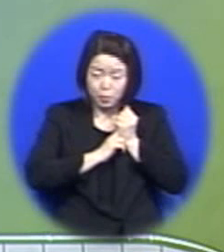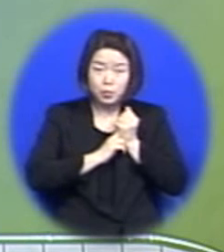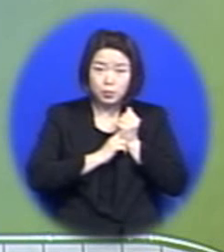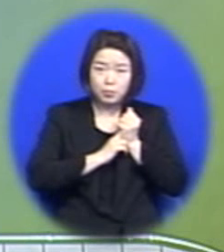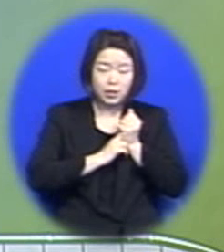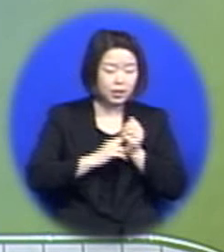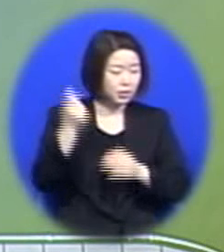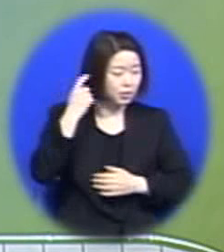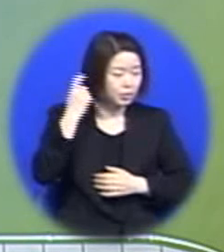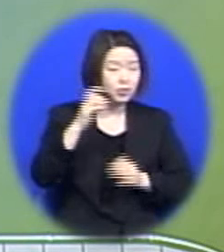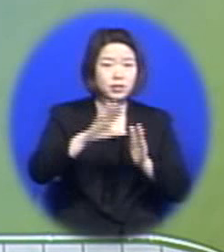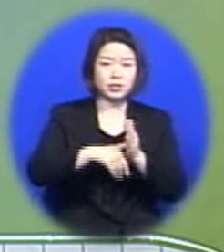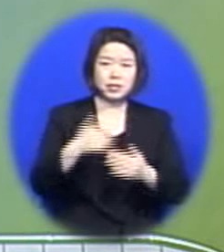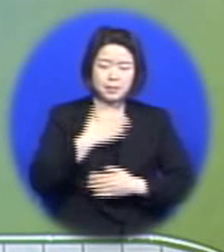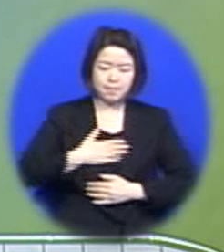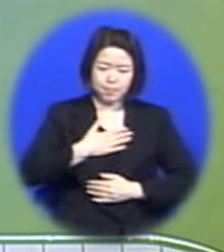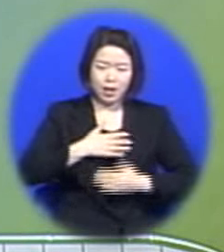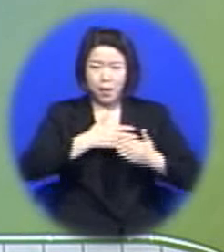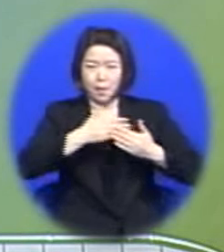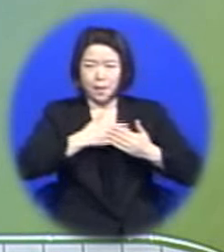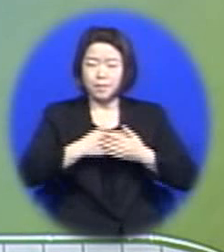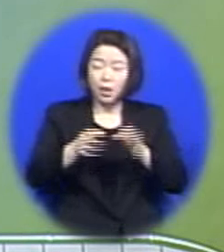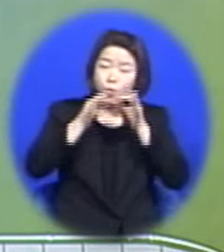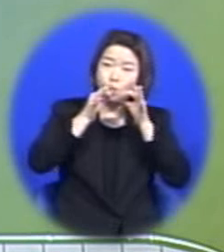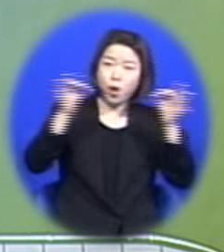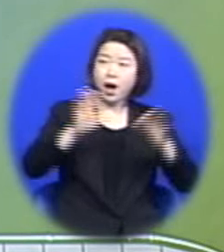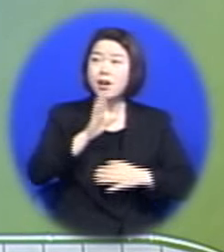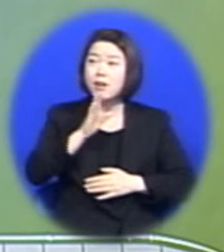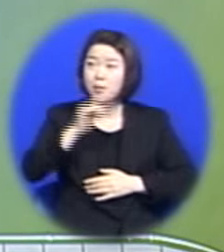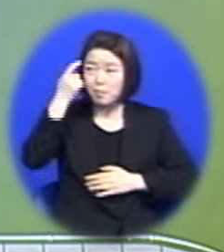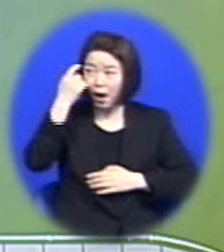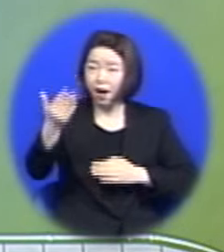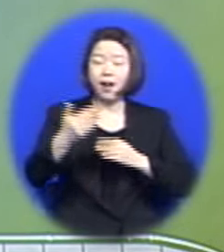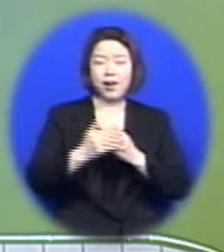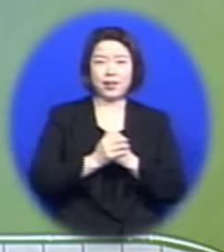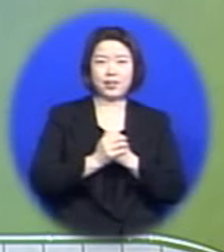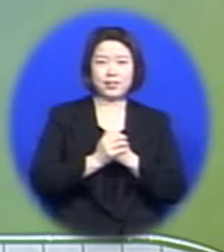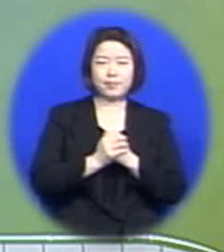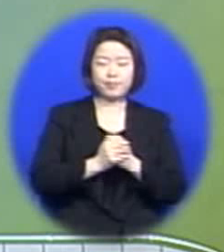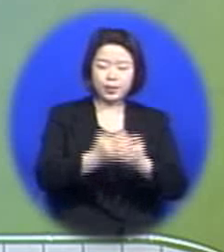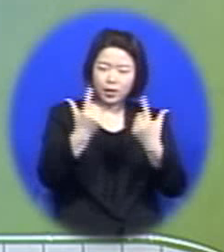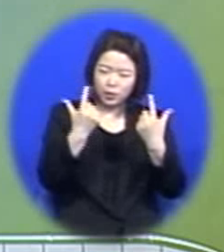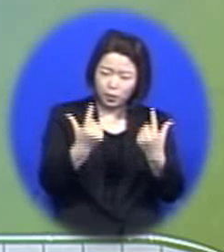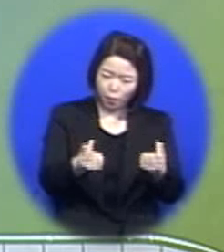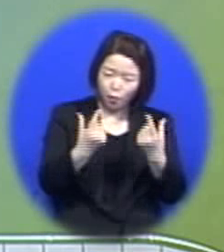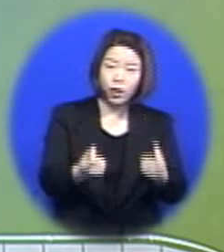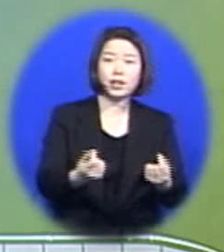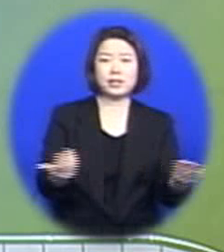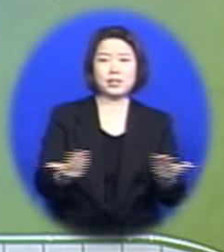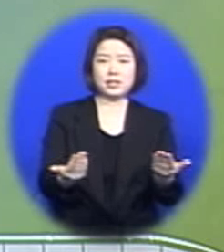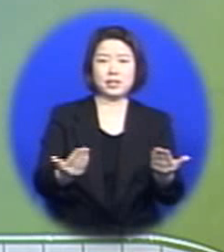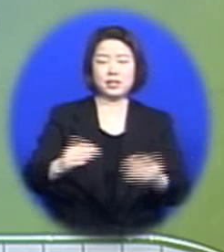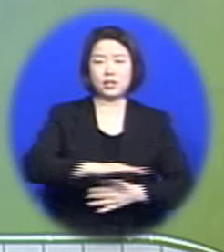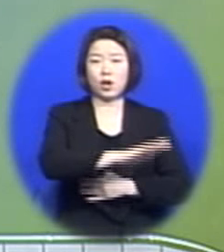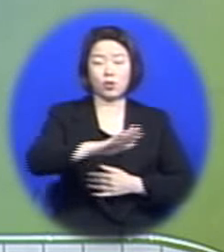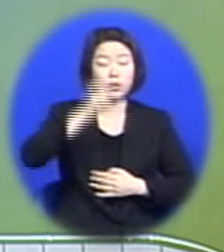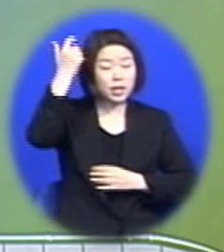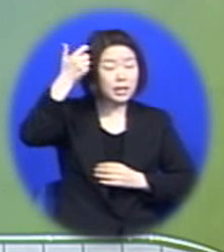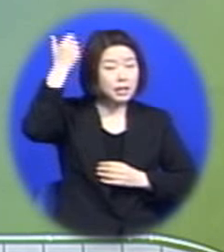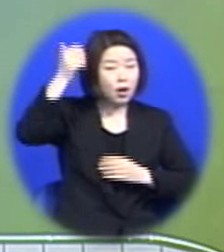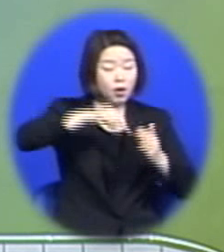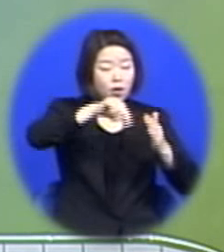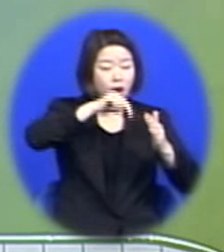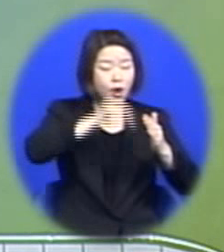들으면서 가슴은 뛰는 거죠. 우와, 정말 그래? 똑같은 일이 지금 우리의 영에 일어나는